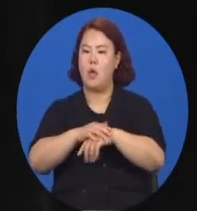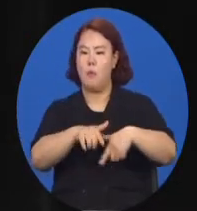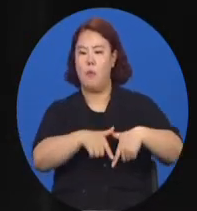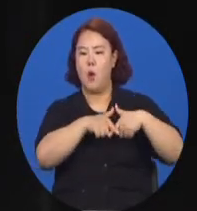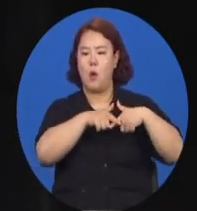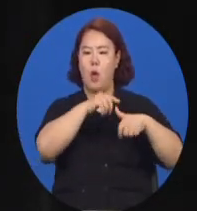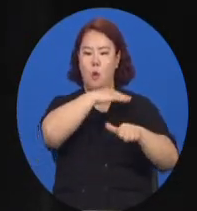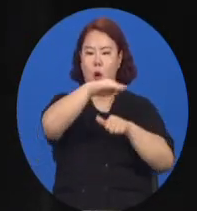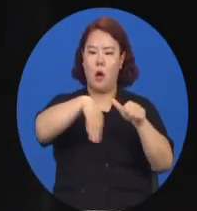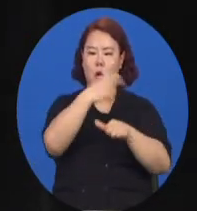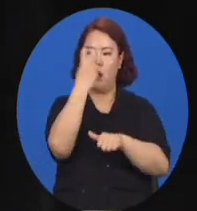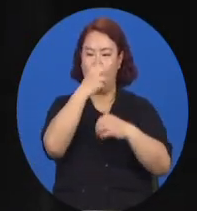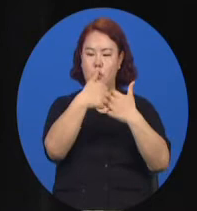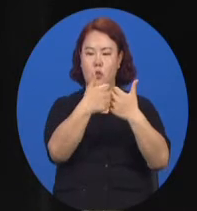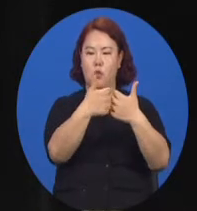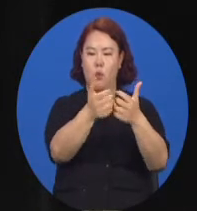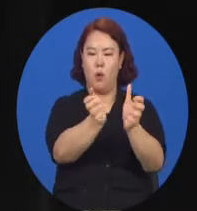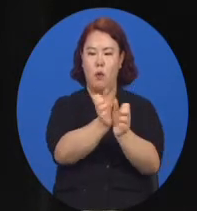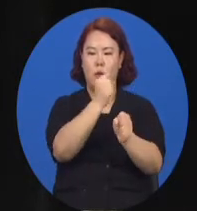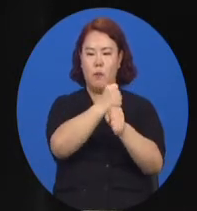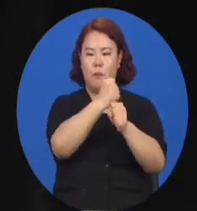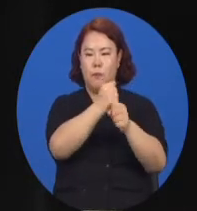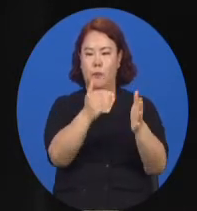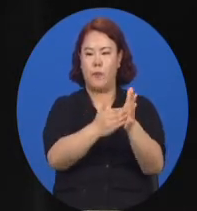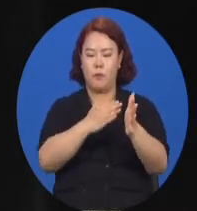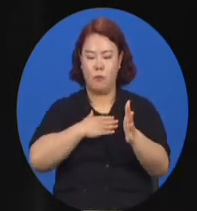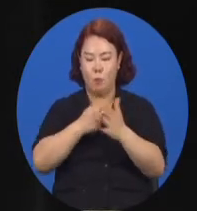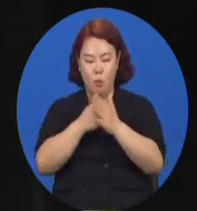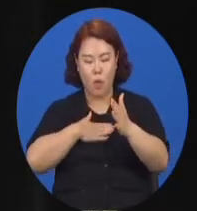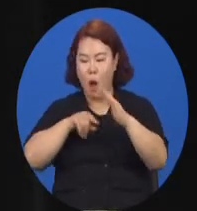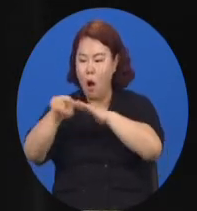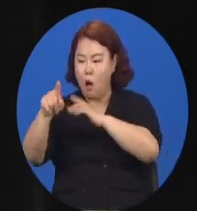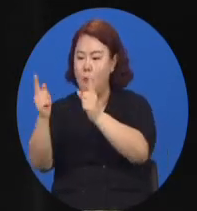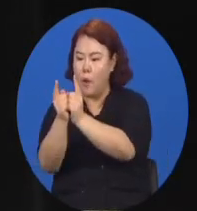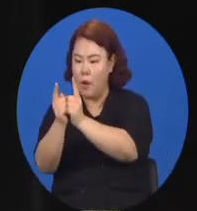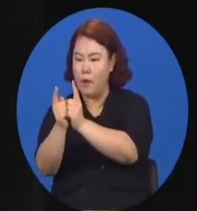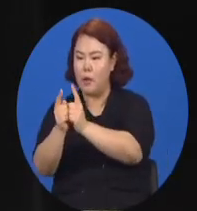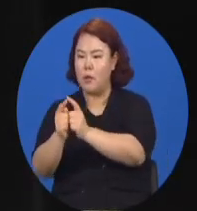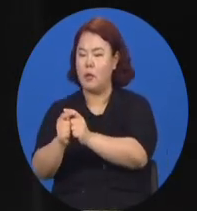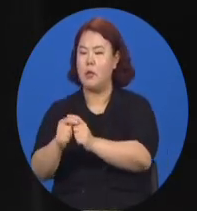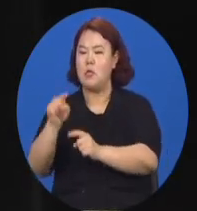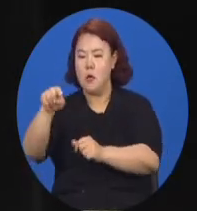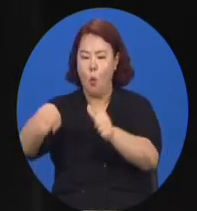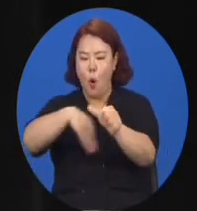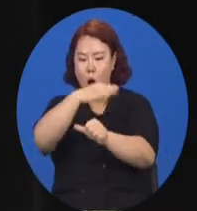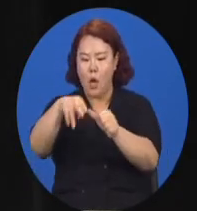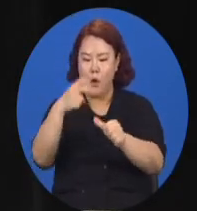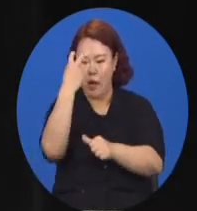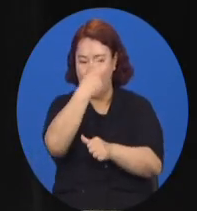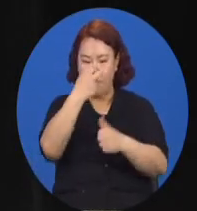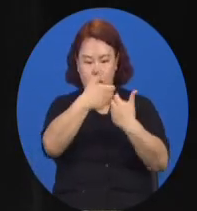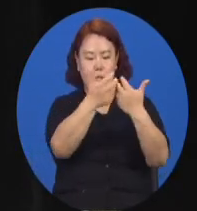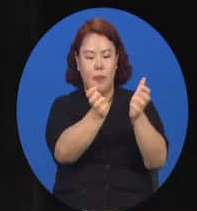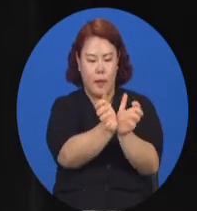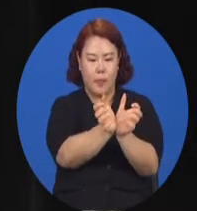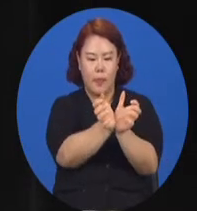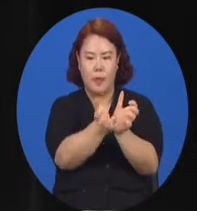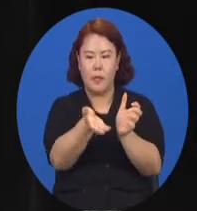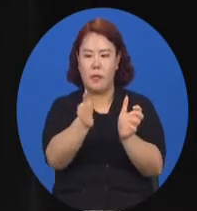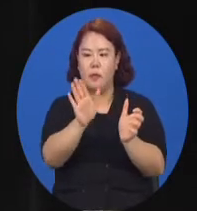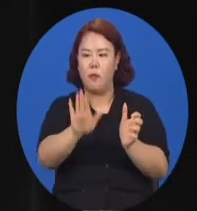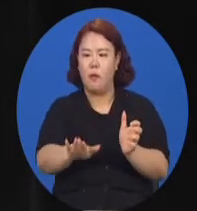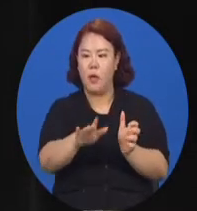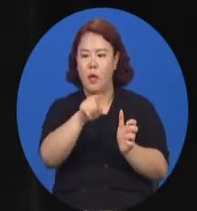명예환경감시원을 만들더라고요. 그래서 제가 군수님께 찾아뵙고 이게 환경감시단인데 이름이